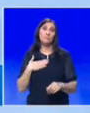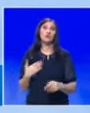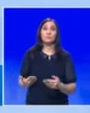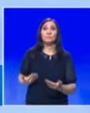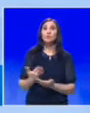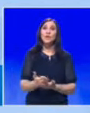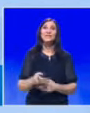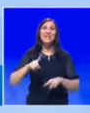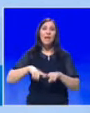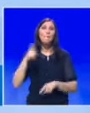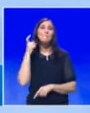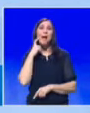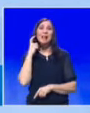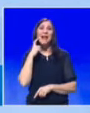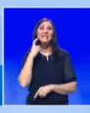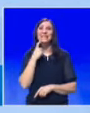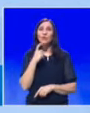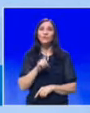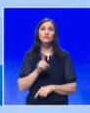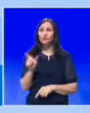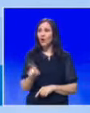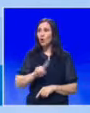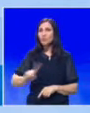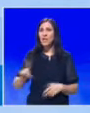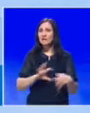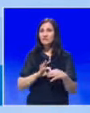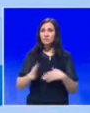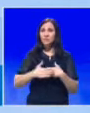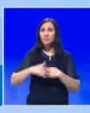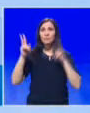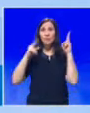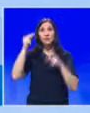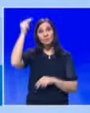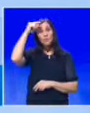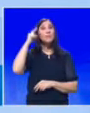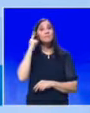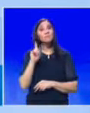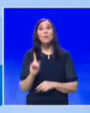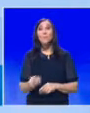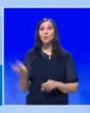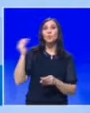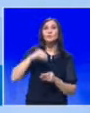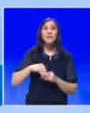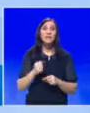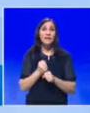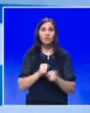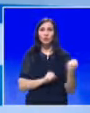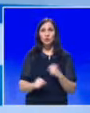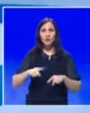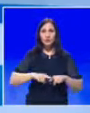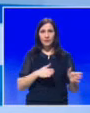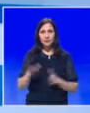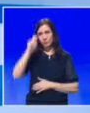Белазелков, човек, който не е свързан с продължаване на промяната Демократична България и смятаме, че ще може да допринесе за работата на конституционния съд. Господин